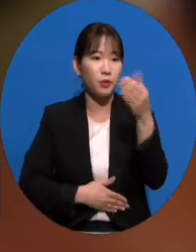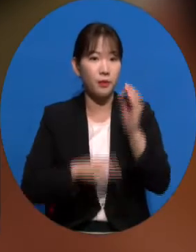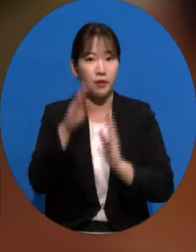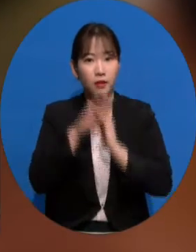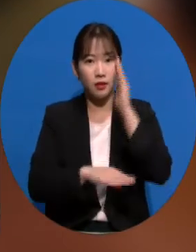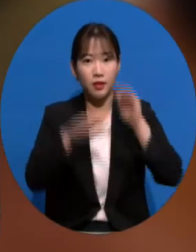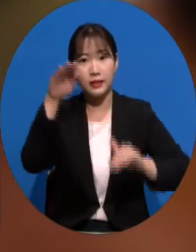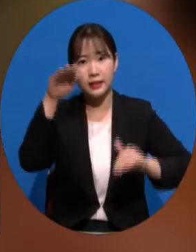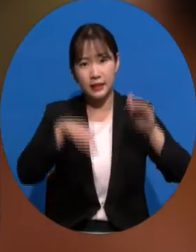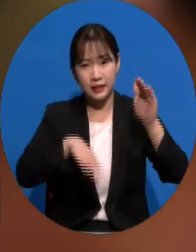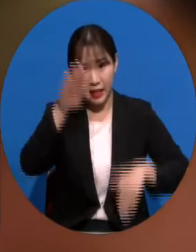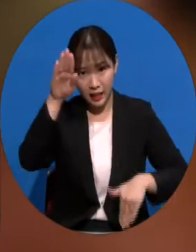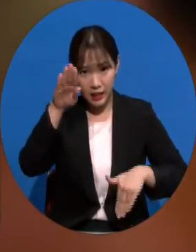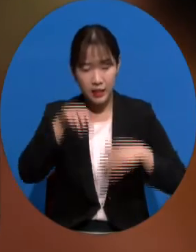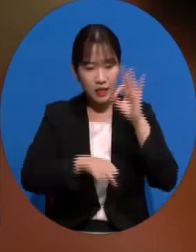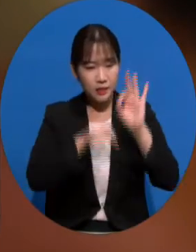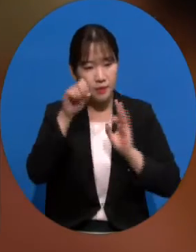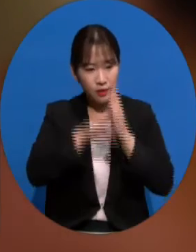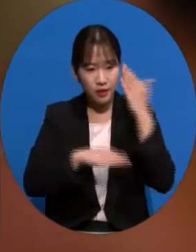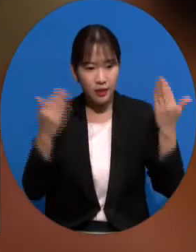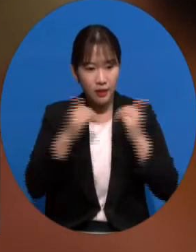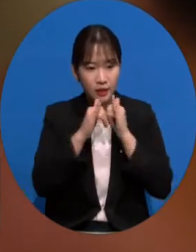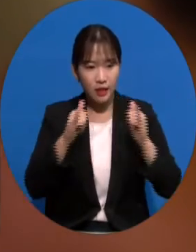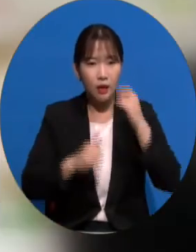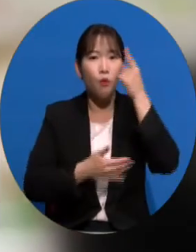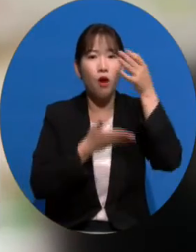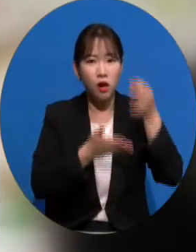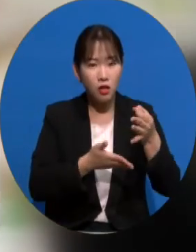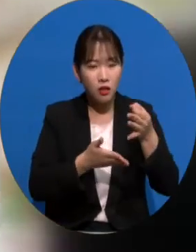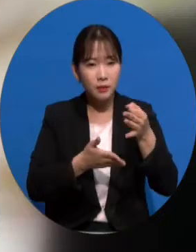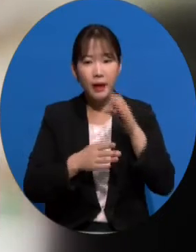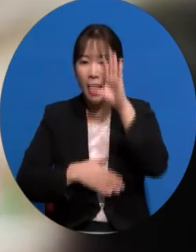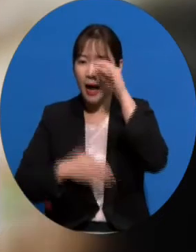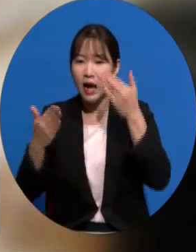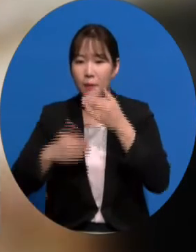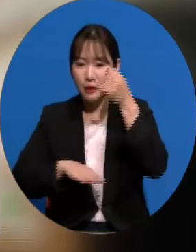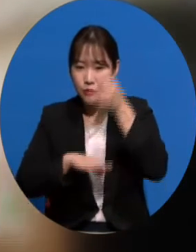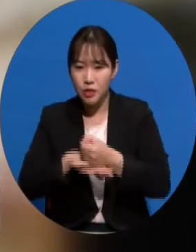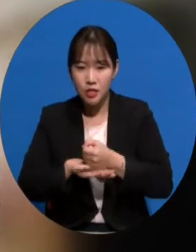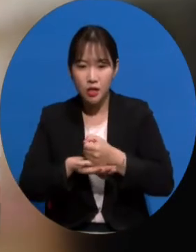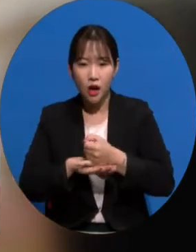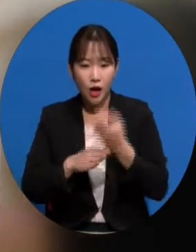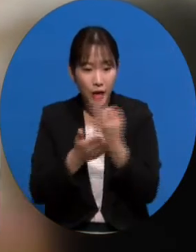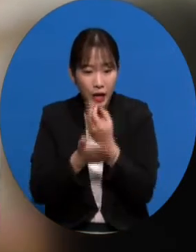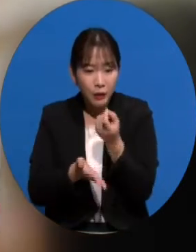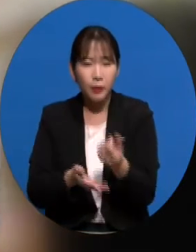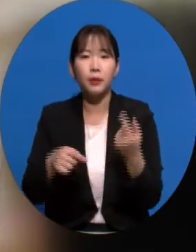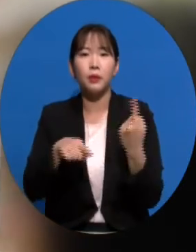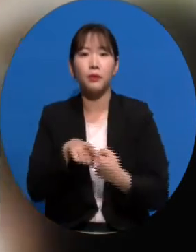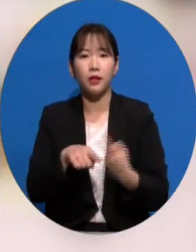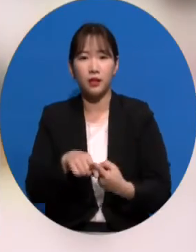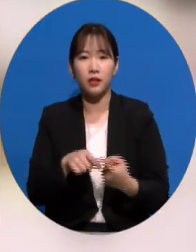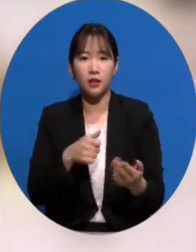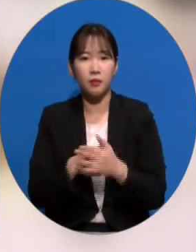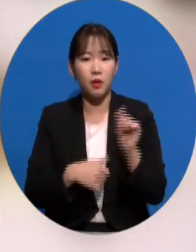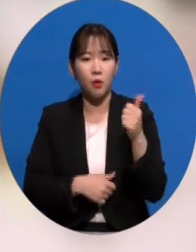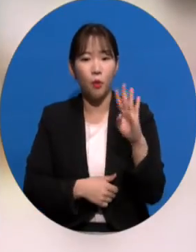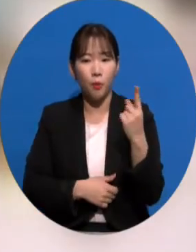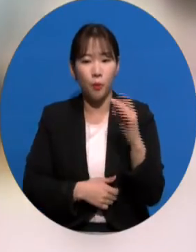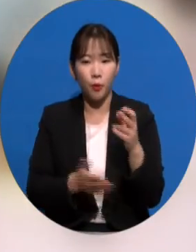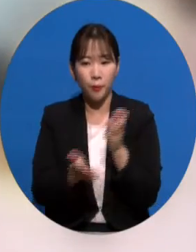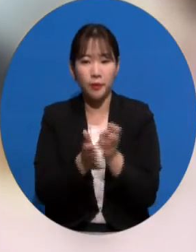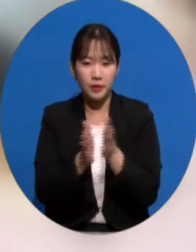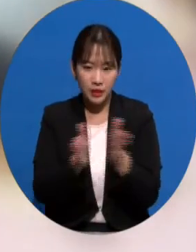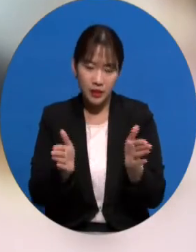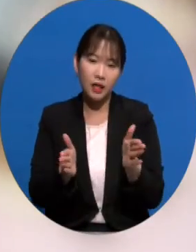차이가 나고 10년 넘게 일한 종사자 의 급여가 최저임금 수준에 머물러 있다며 호봉 저의 도입된 처우 개선